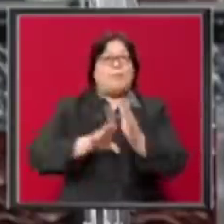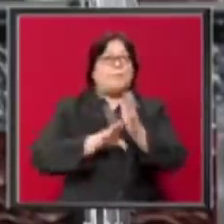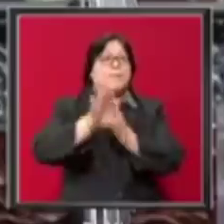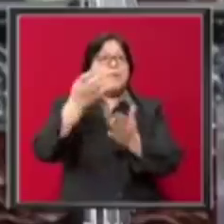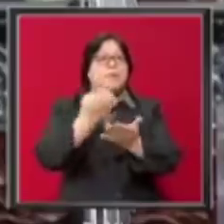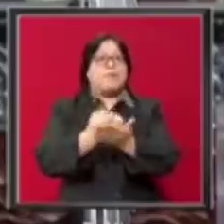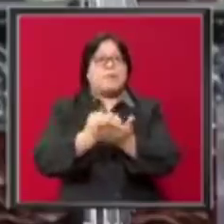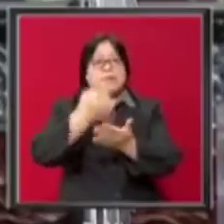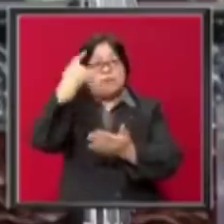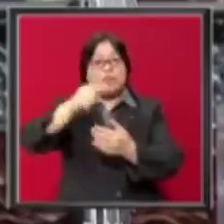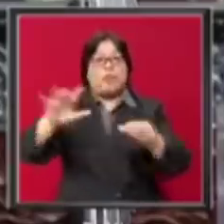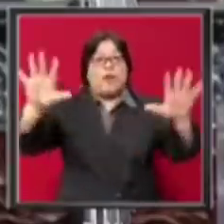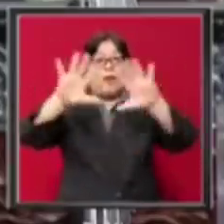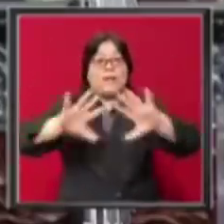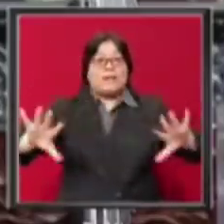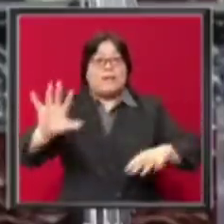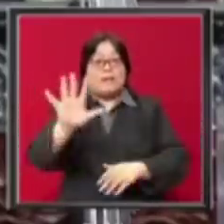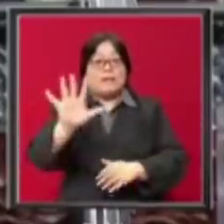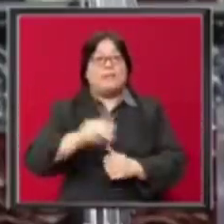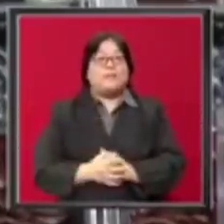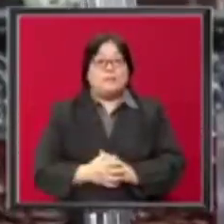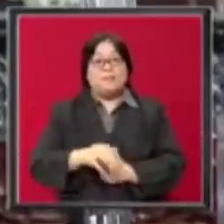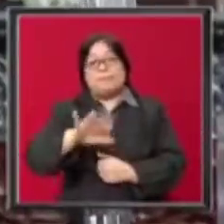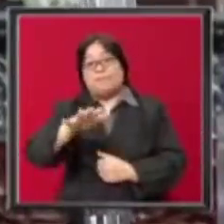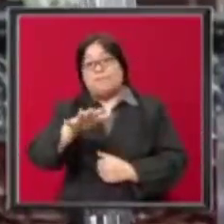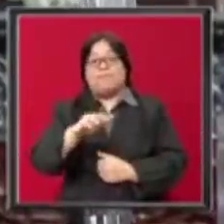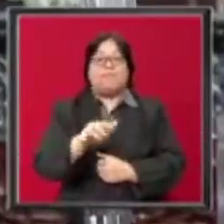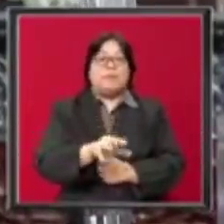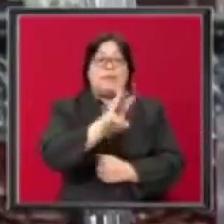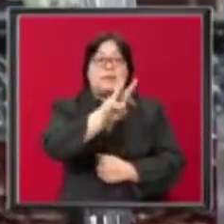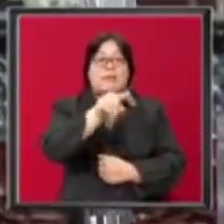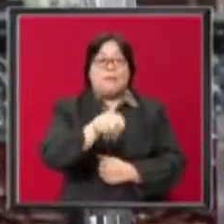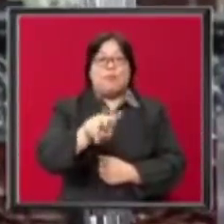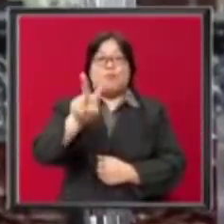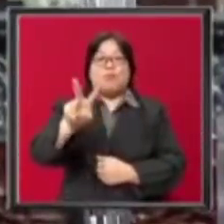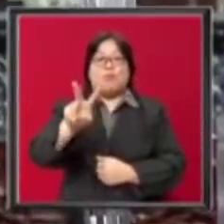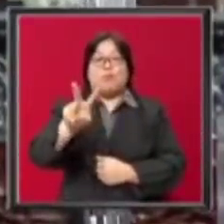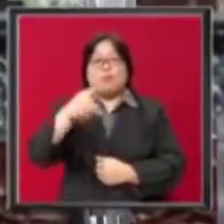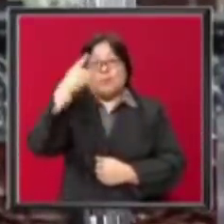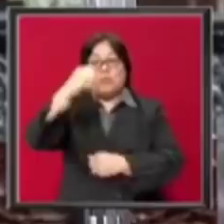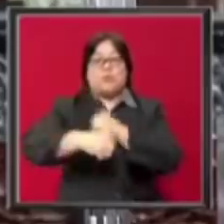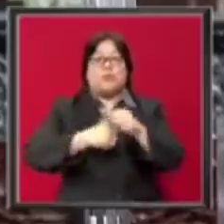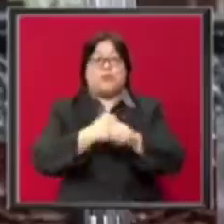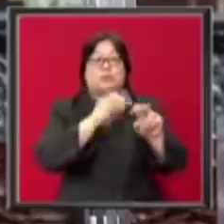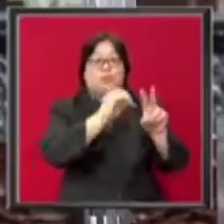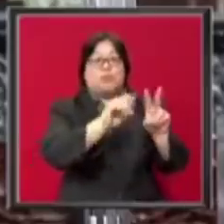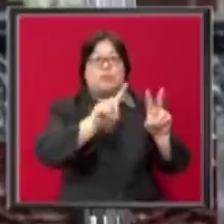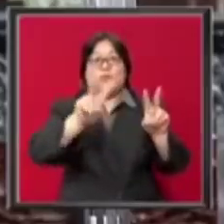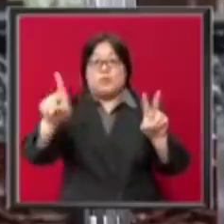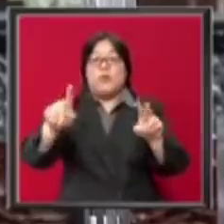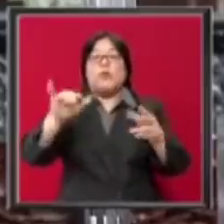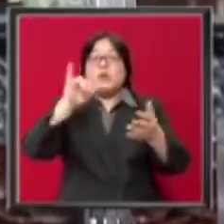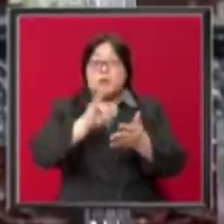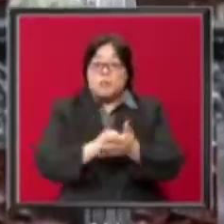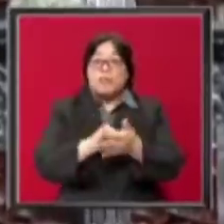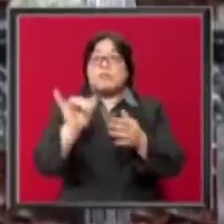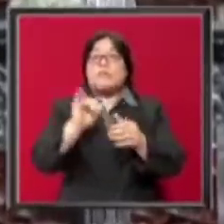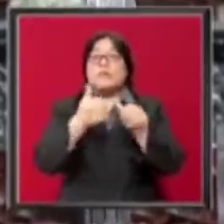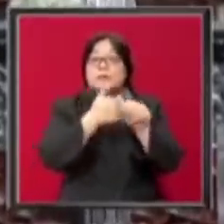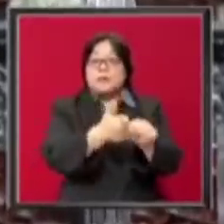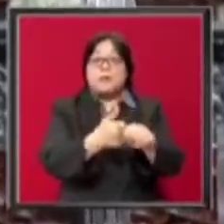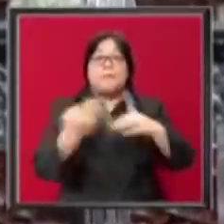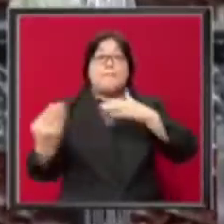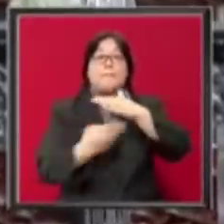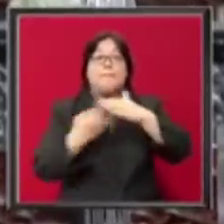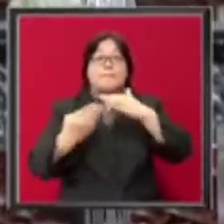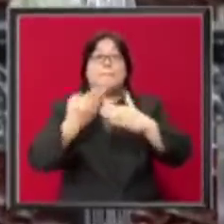perkembangan ekonomi untuk ASEAN 5 ada sekitar sebanyak 6.2 bagi tahun 2021. Itu pun berdasarkan